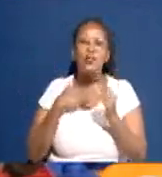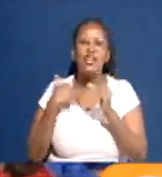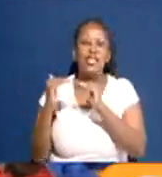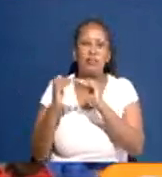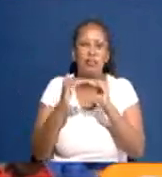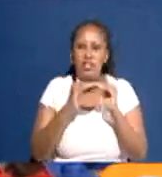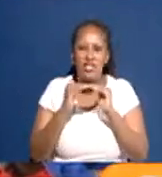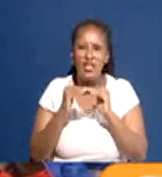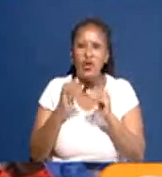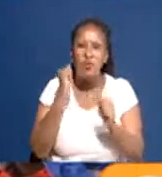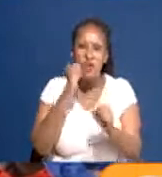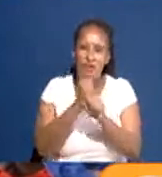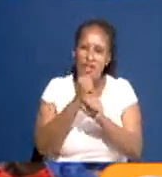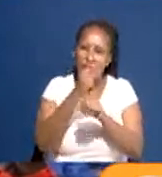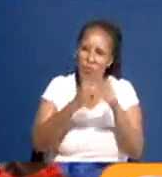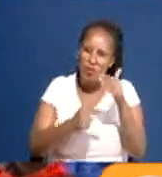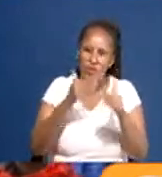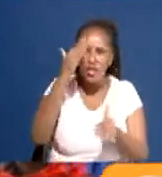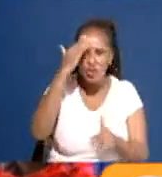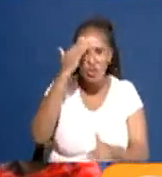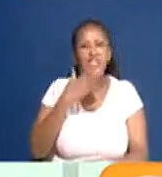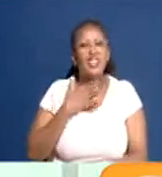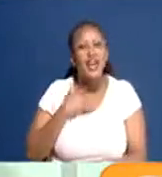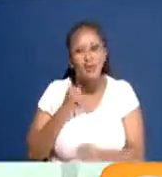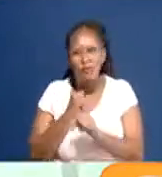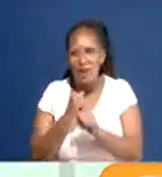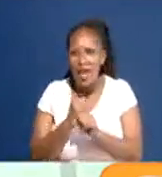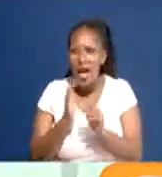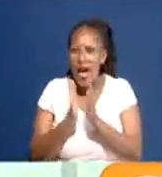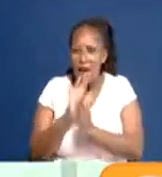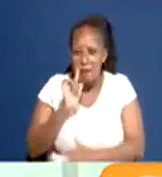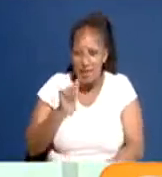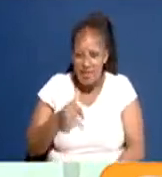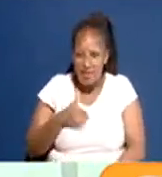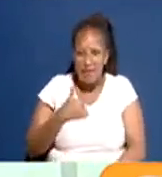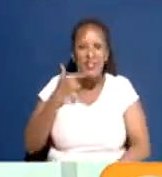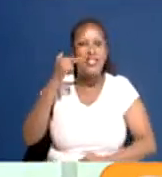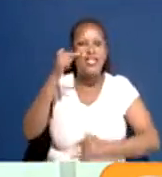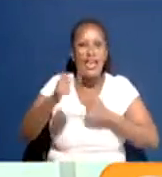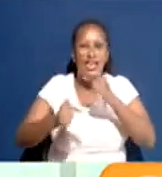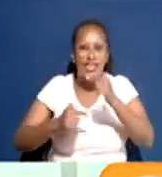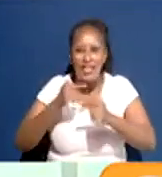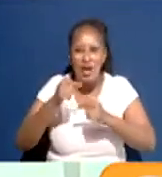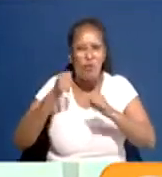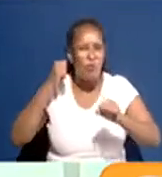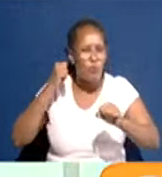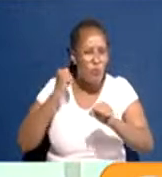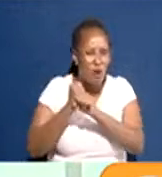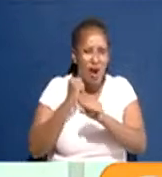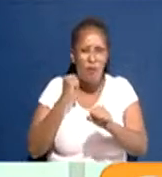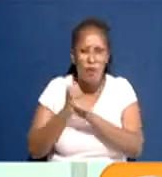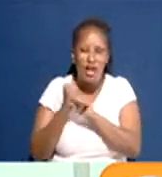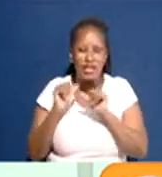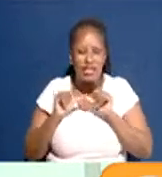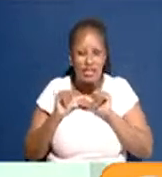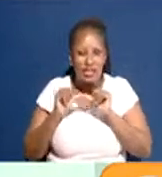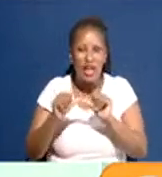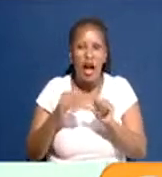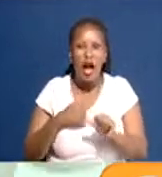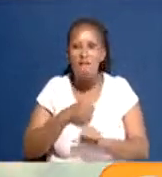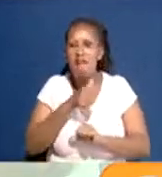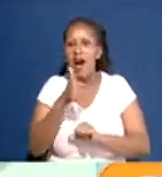Si unafanya ile unajua unataka kufanya? Na mimi nitaendelea kukaza kamba. Bado kuna